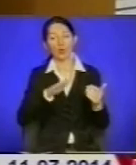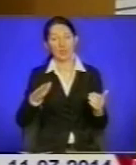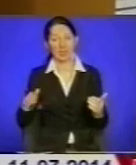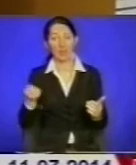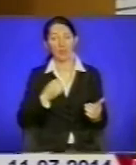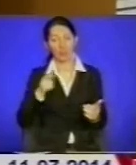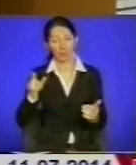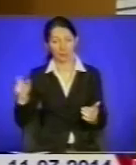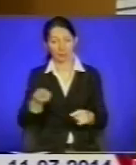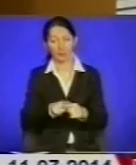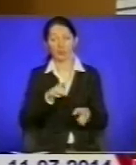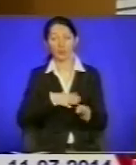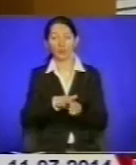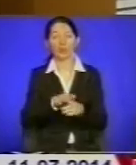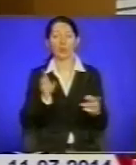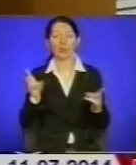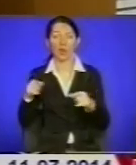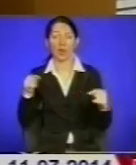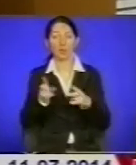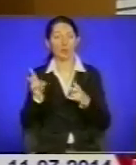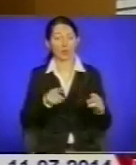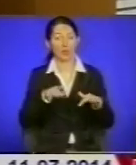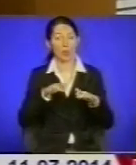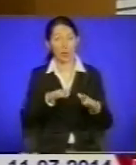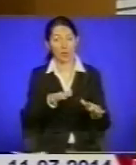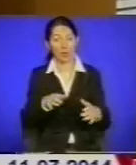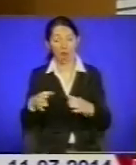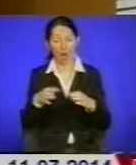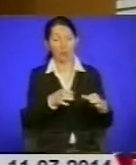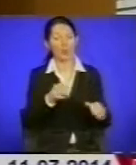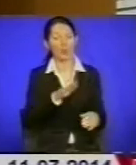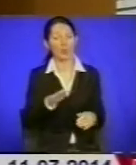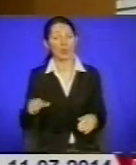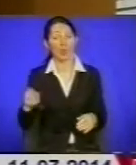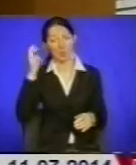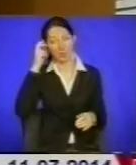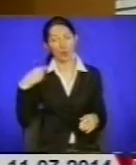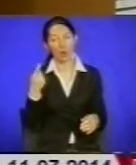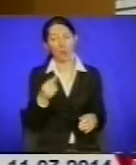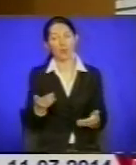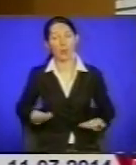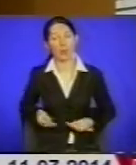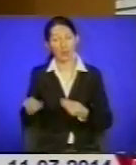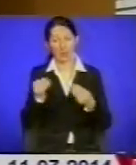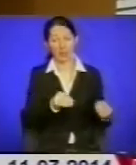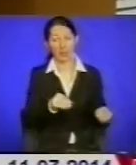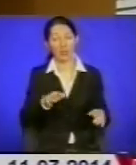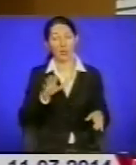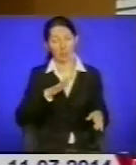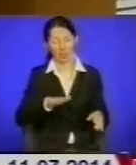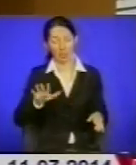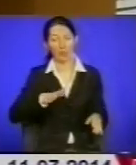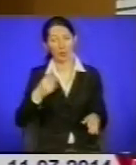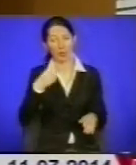антитерористичну операцію. Автобус із дітьми із Київської області, які є переселенцями. Діти пробудуть у нас 21 день на оздоровлення. Для дітей